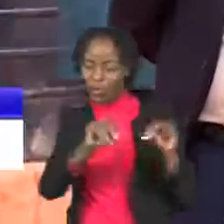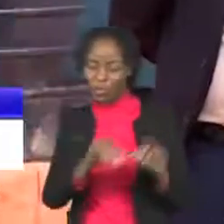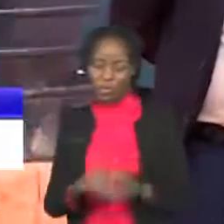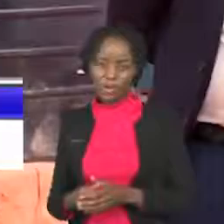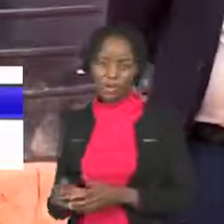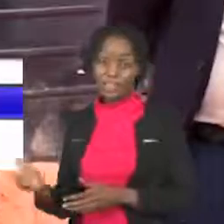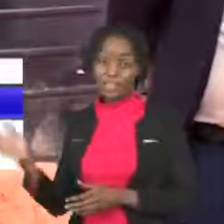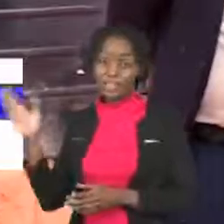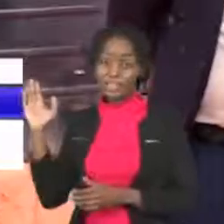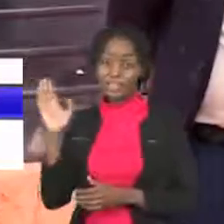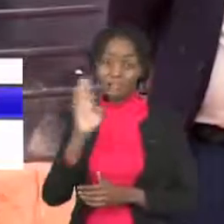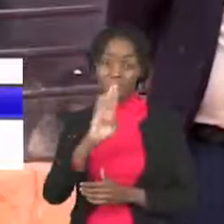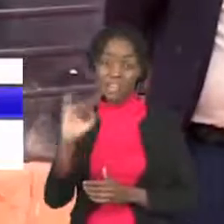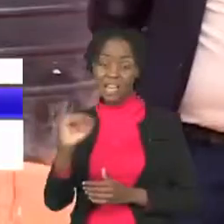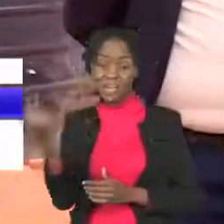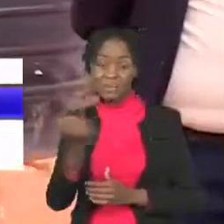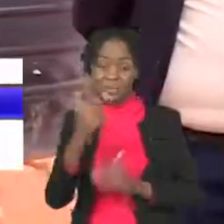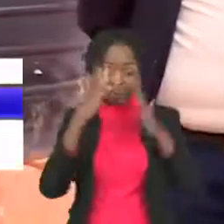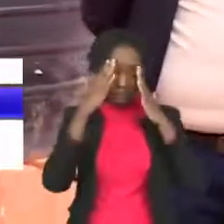vya watu wale ni wakubwa.